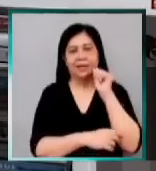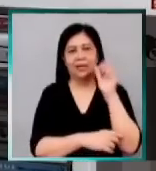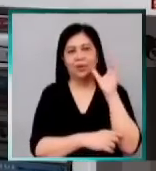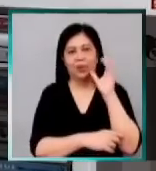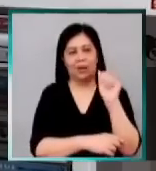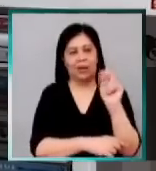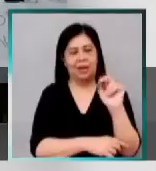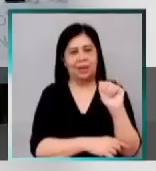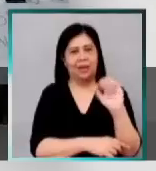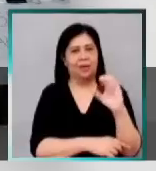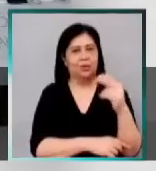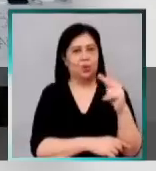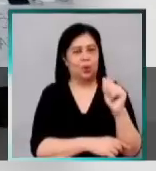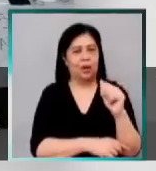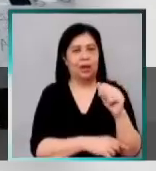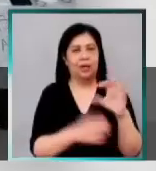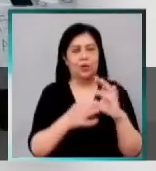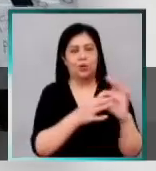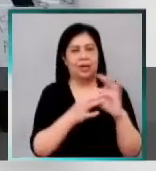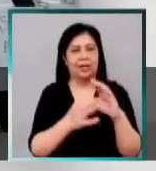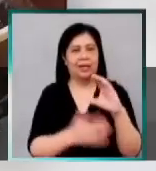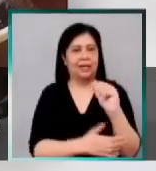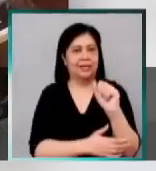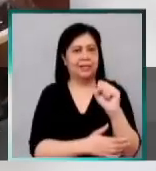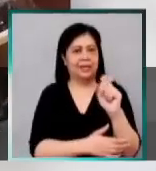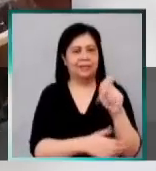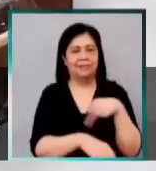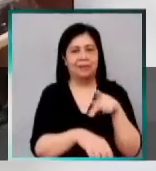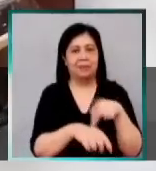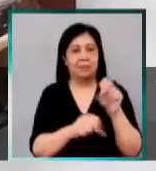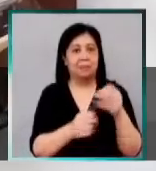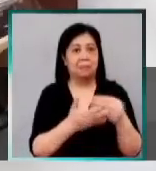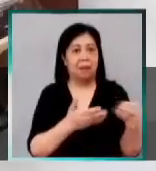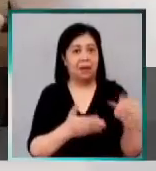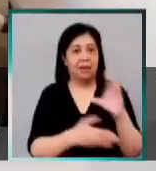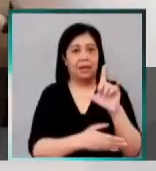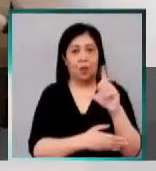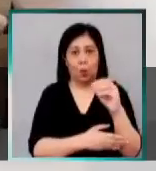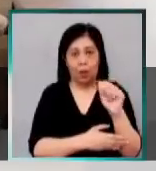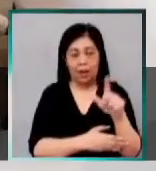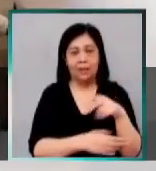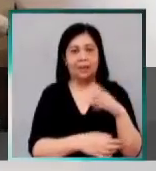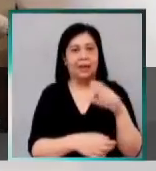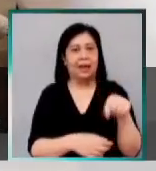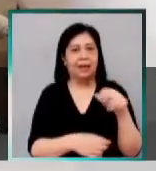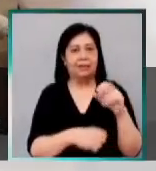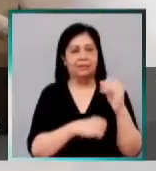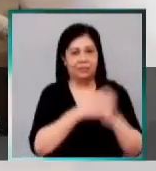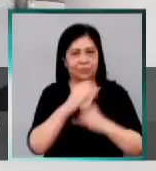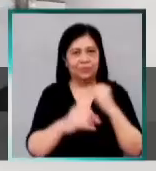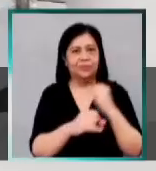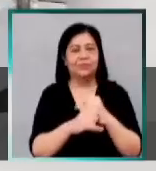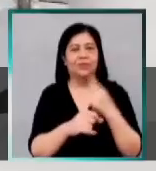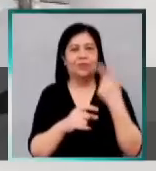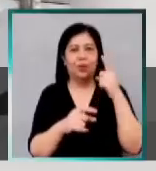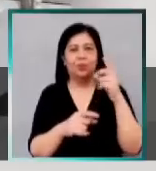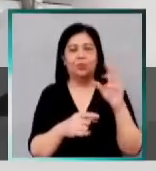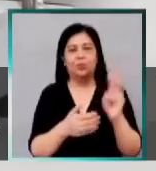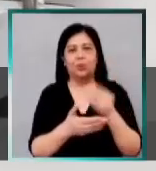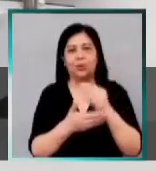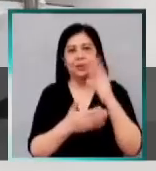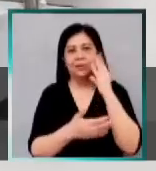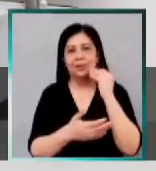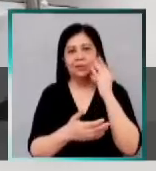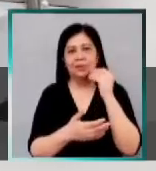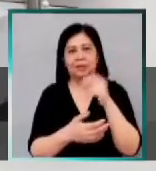Cassettes Philippines. Dito makabibili ang mga Pinoy ng local at foreign cassette albums. para sa music experience na hindi pwedeng basta